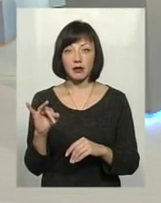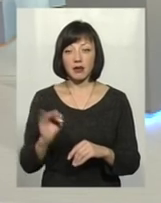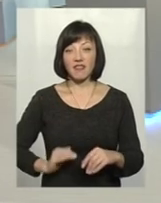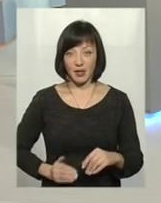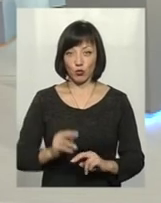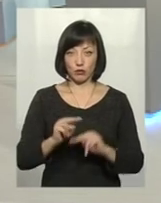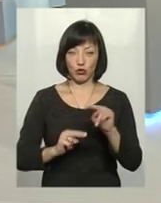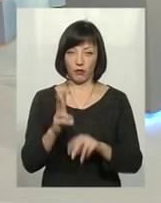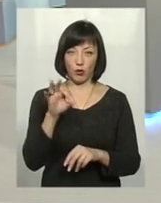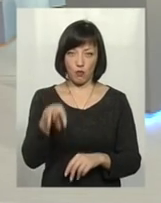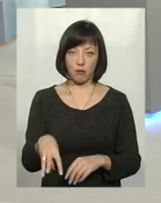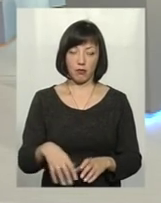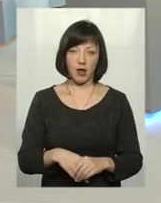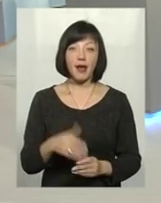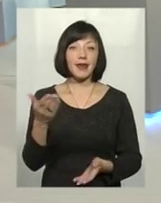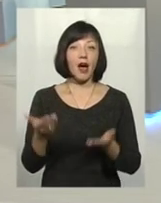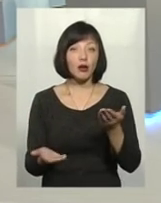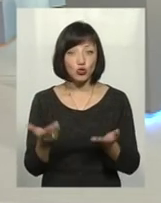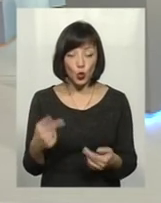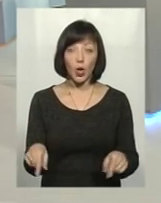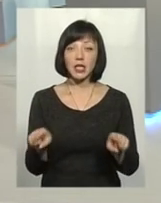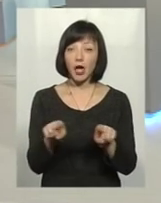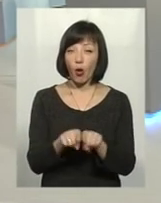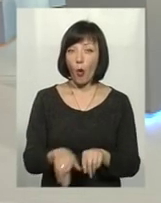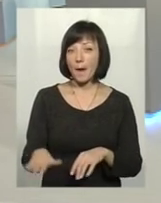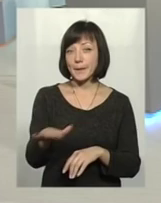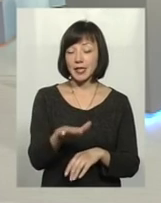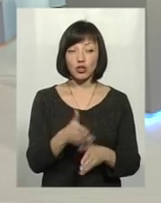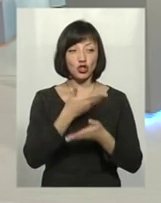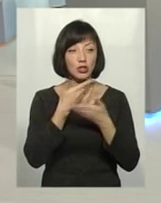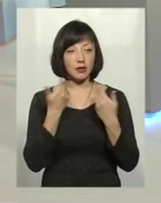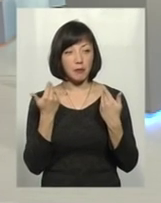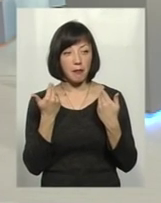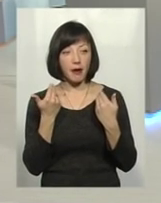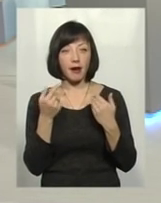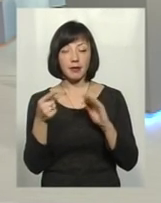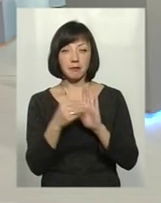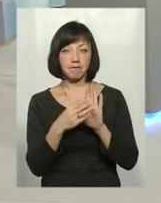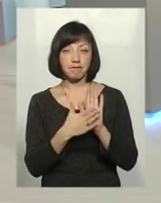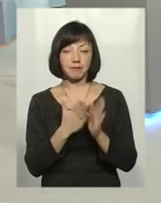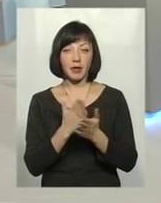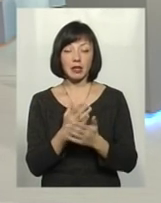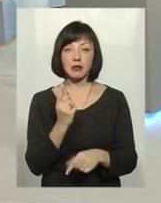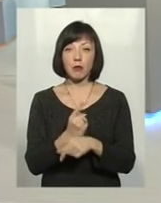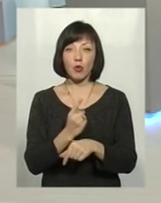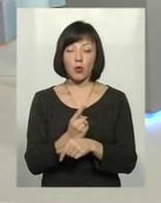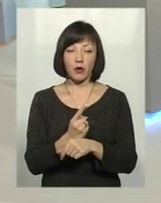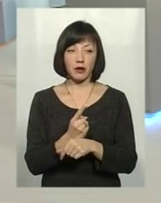забудовником. Якщо такого майданчика нема, там ще є примітка, що також